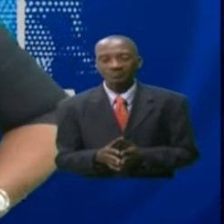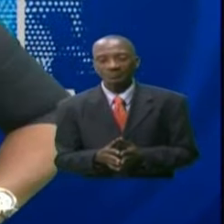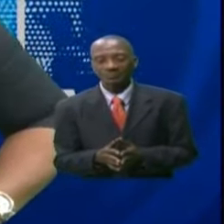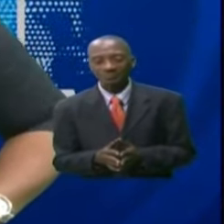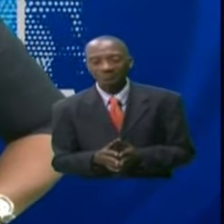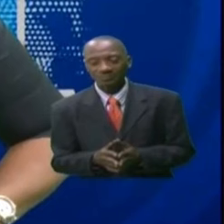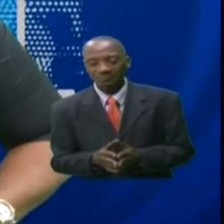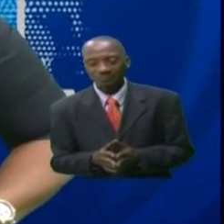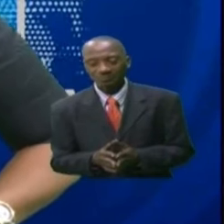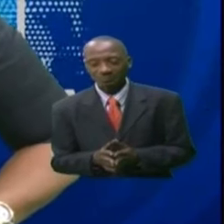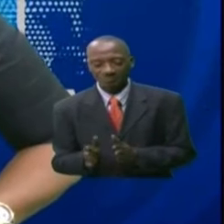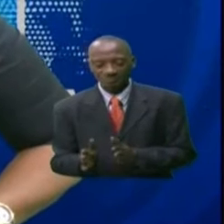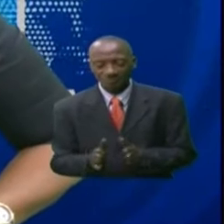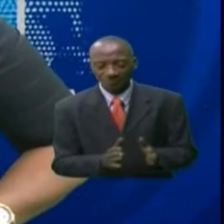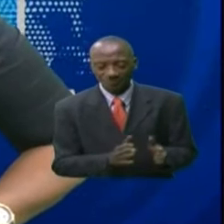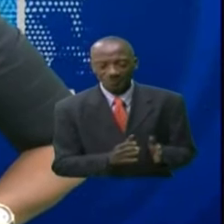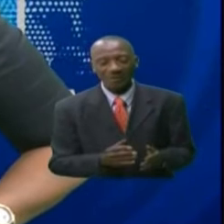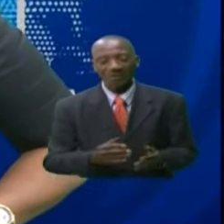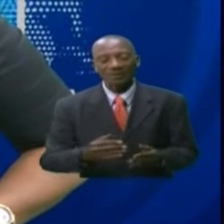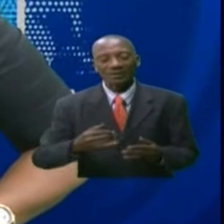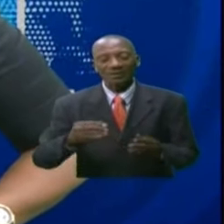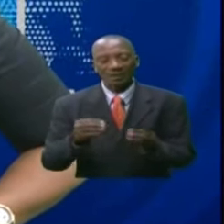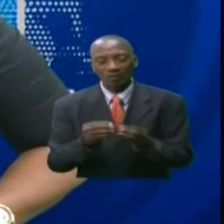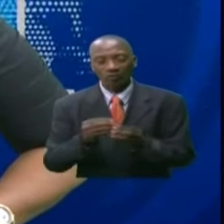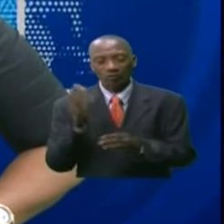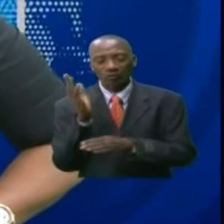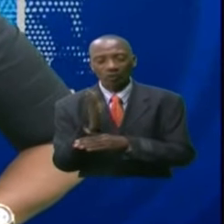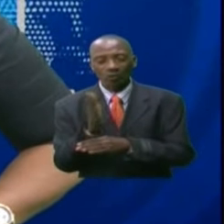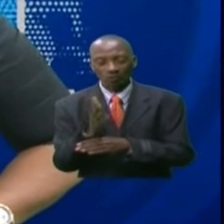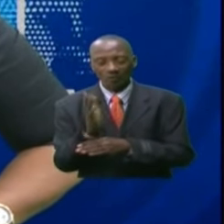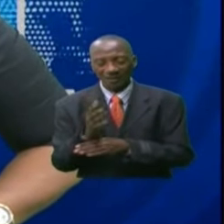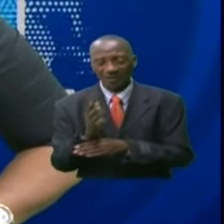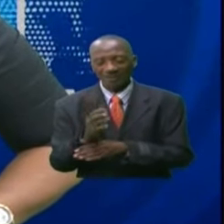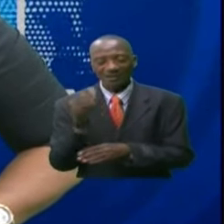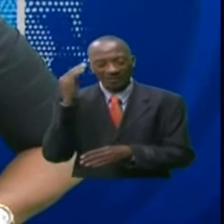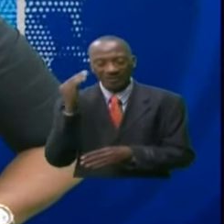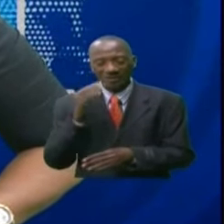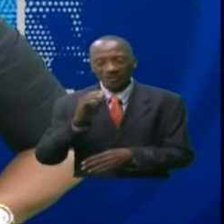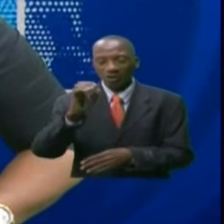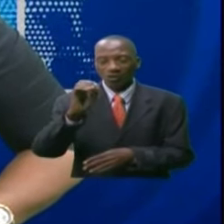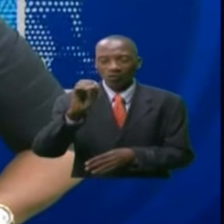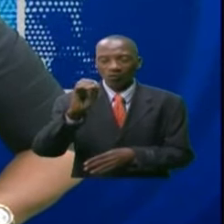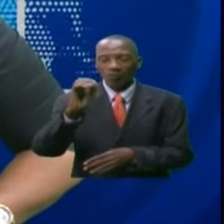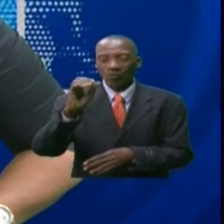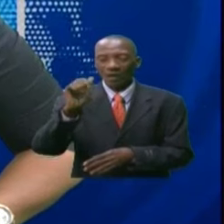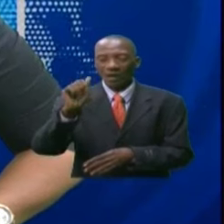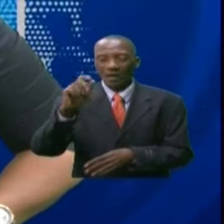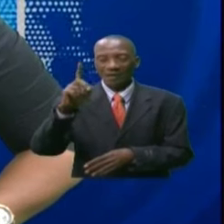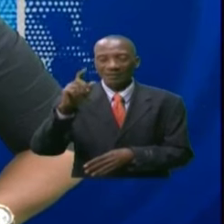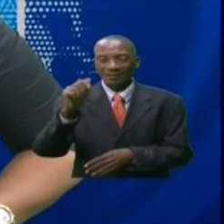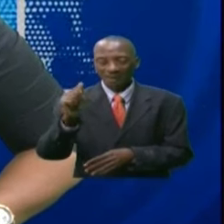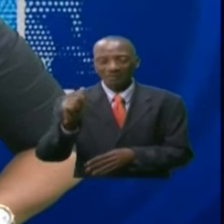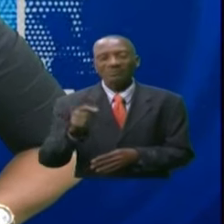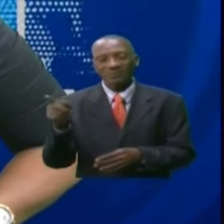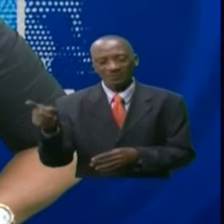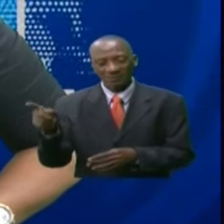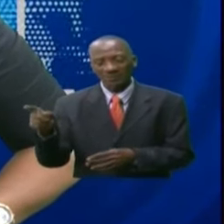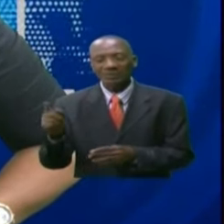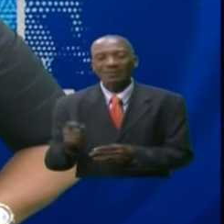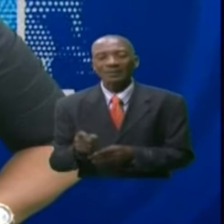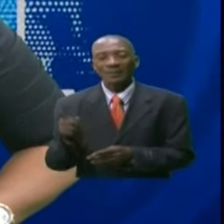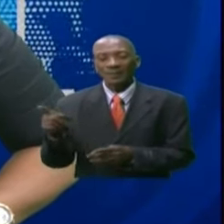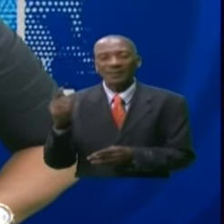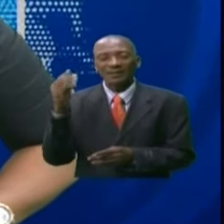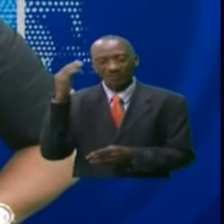La 56e session du Conseil des ministres de l'espace OADA, le Premier ministre congolais qui en a lancé les travaux a invité les